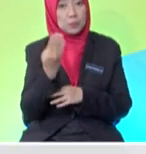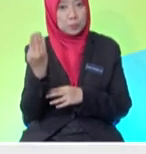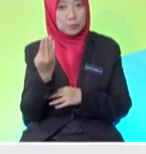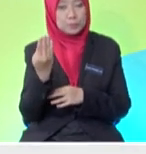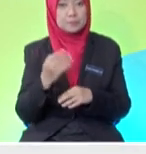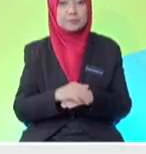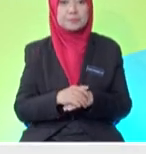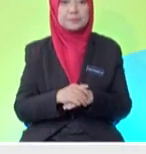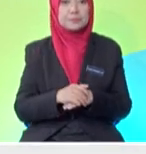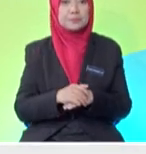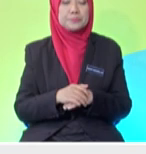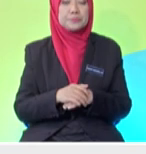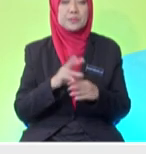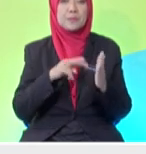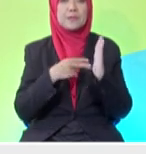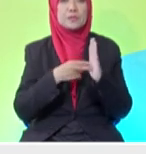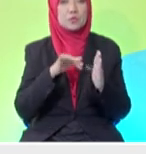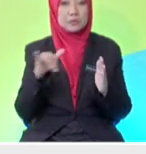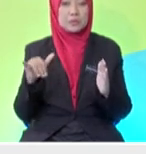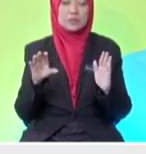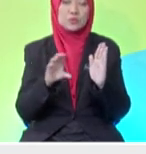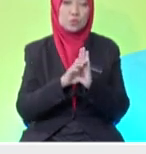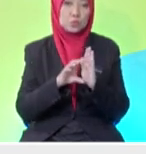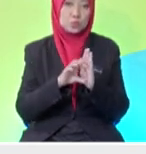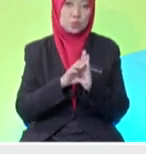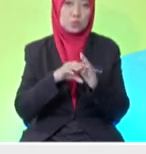kerja-kerja umum ini maksudnya contoh dalam